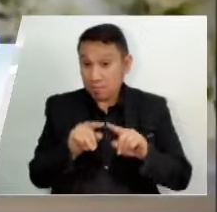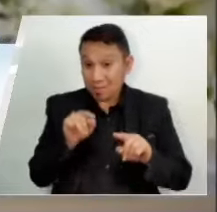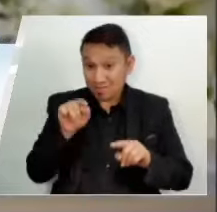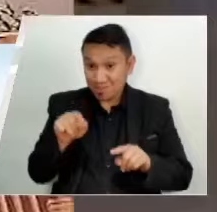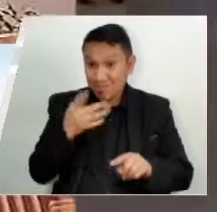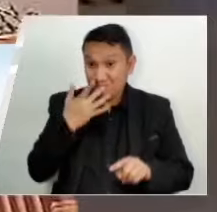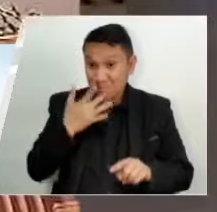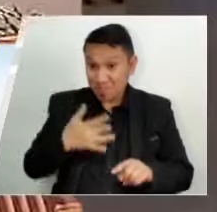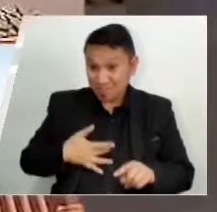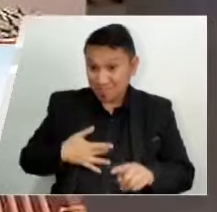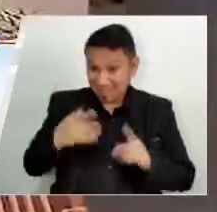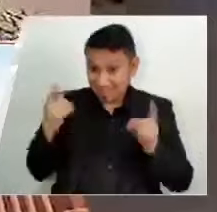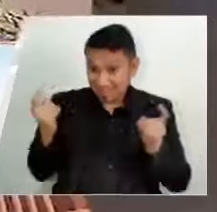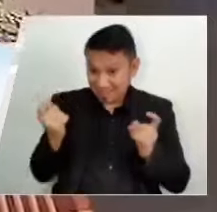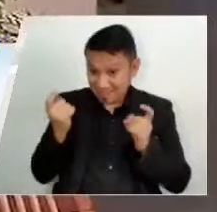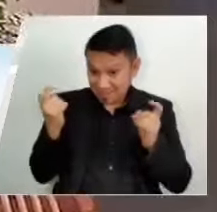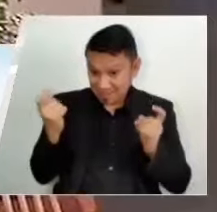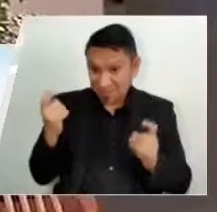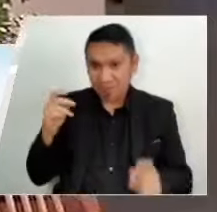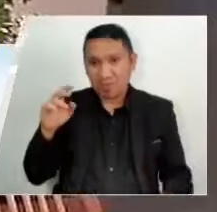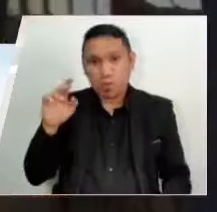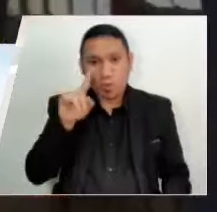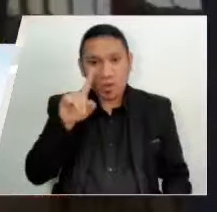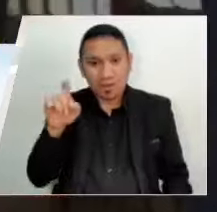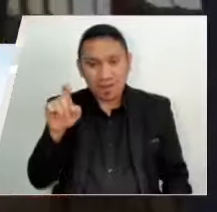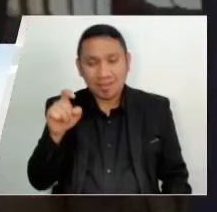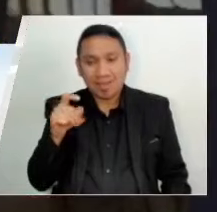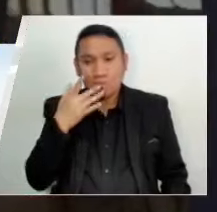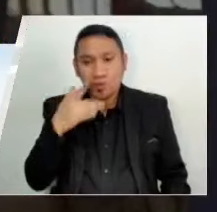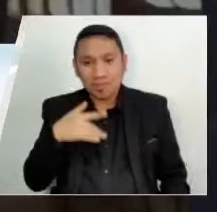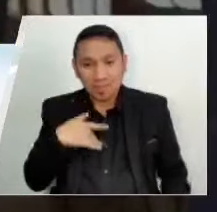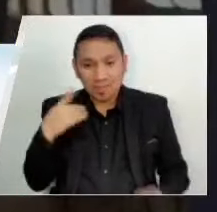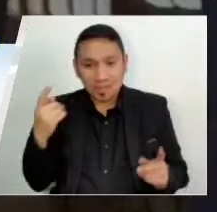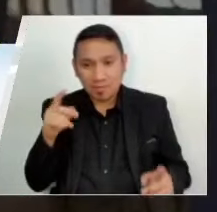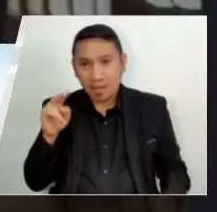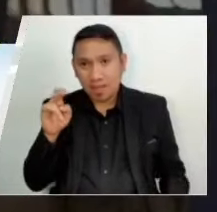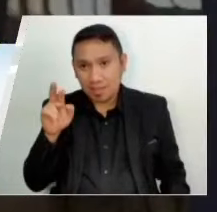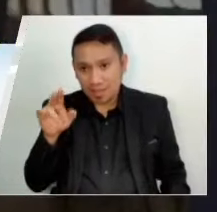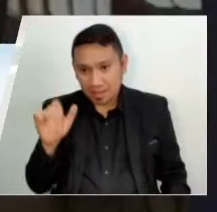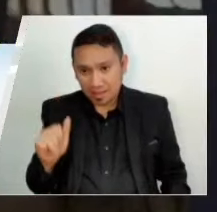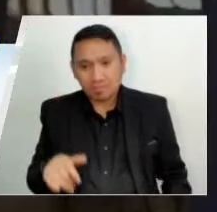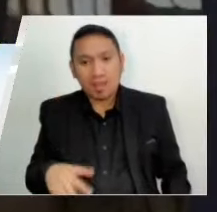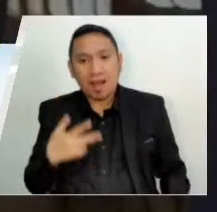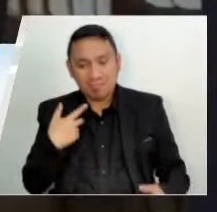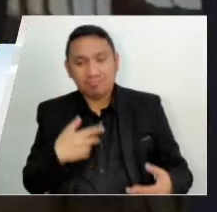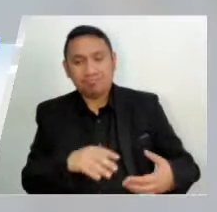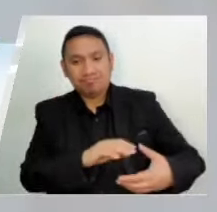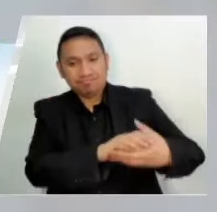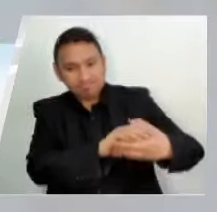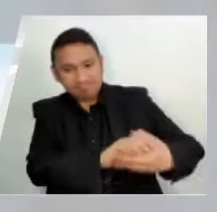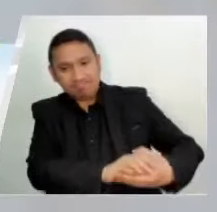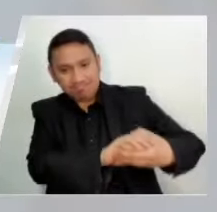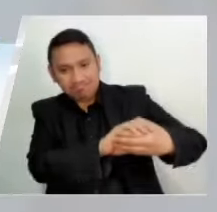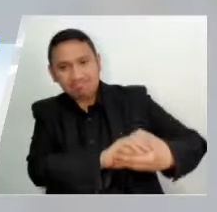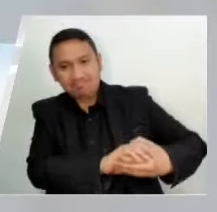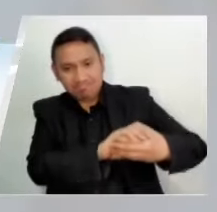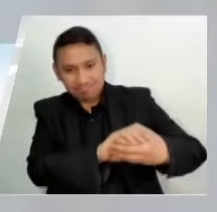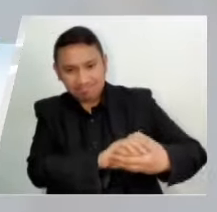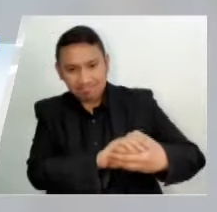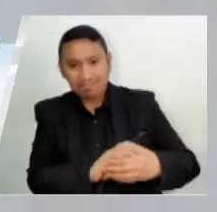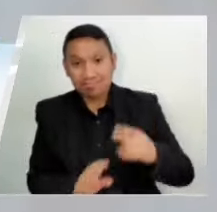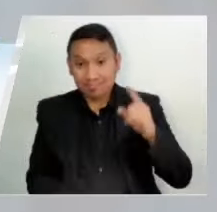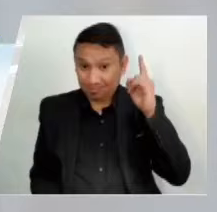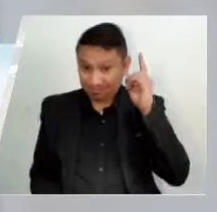Counsel Juan Ponce Enrile, nagkamayan at nagyakapan sina Senate President Juan Miguel Zubiri at House Speaker